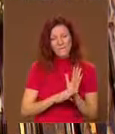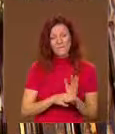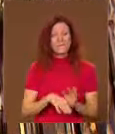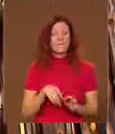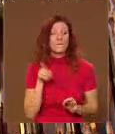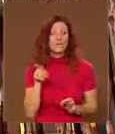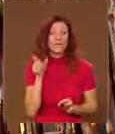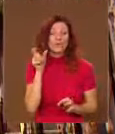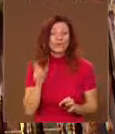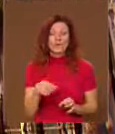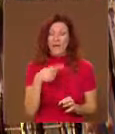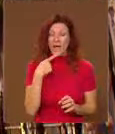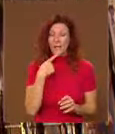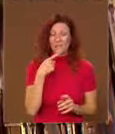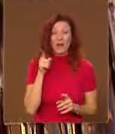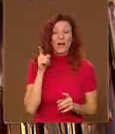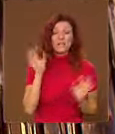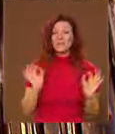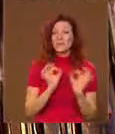казва, че тези думи на Спасителя